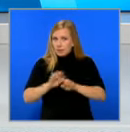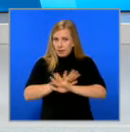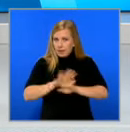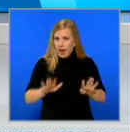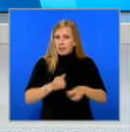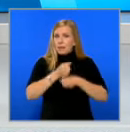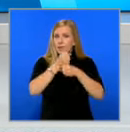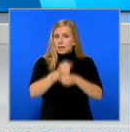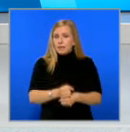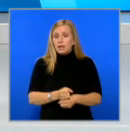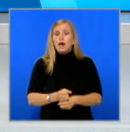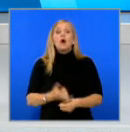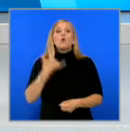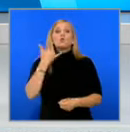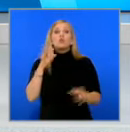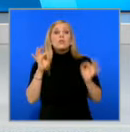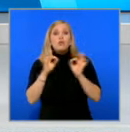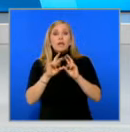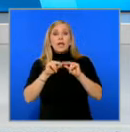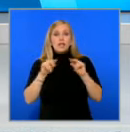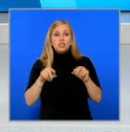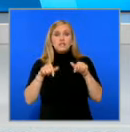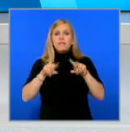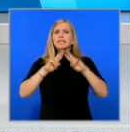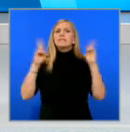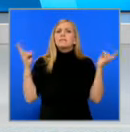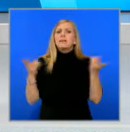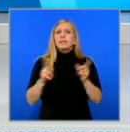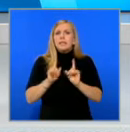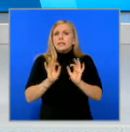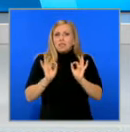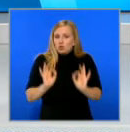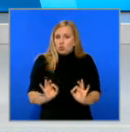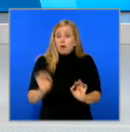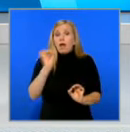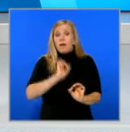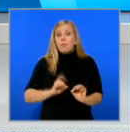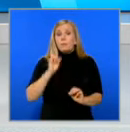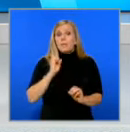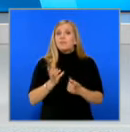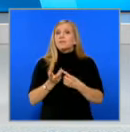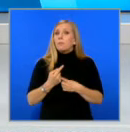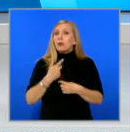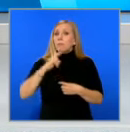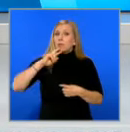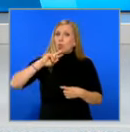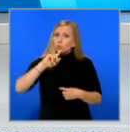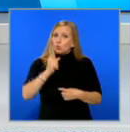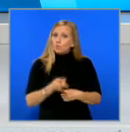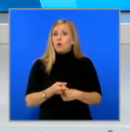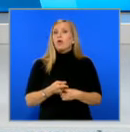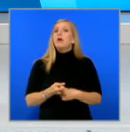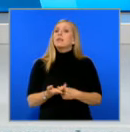урсула фон делайн изтъкна че в един свят на несигурност европа трябва за пореден път да отговори на призива на